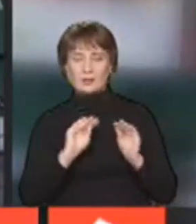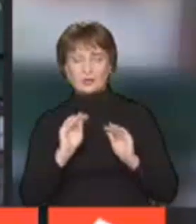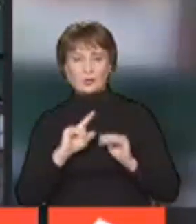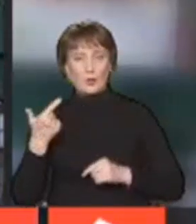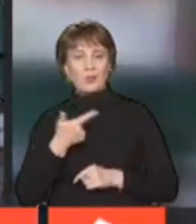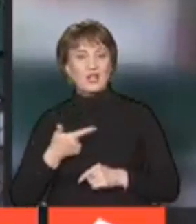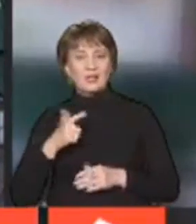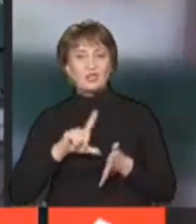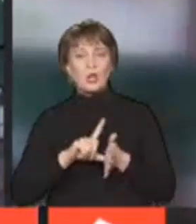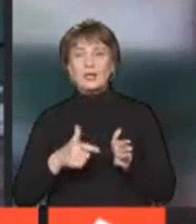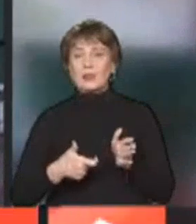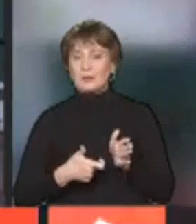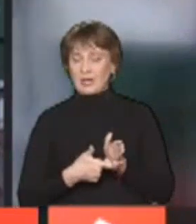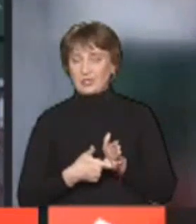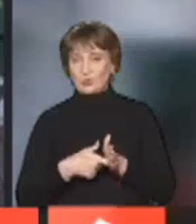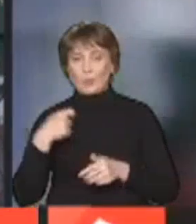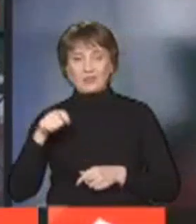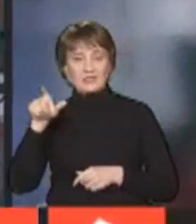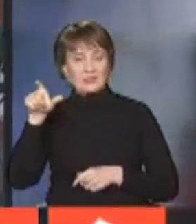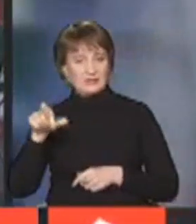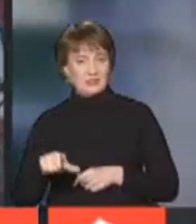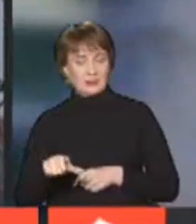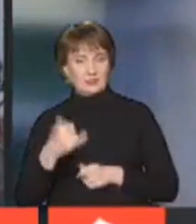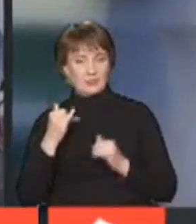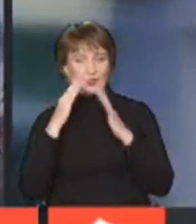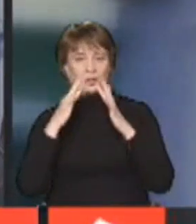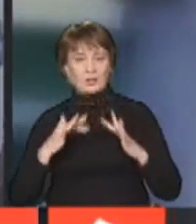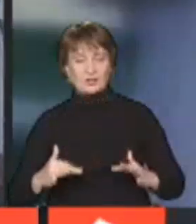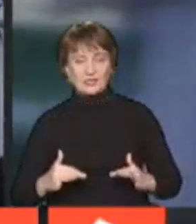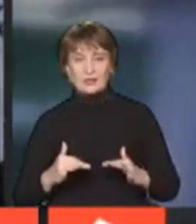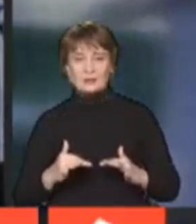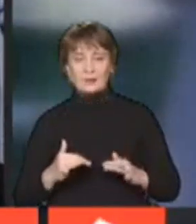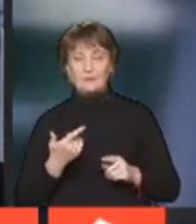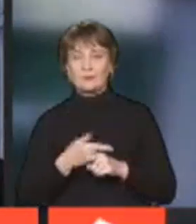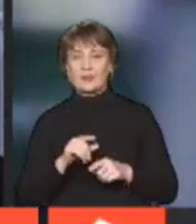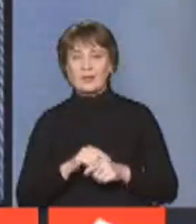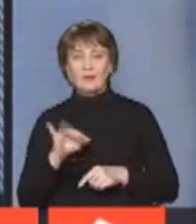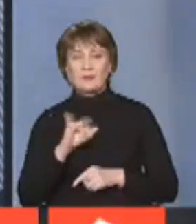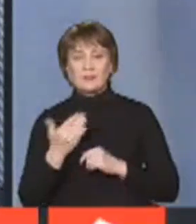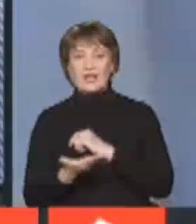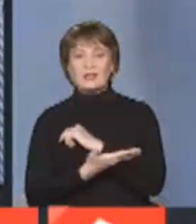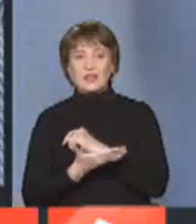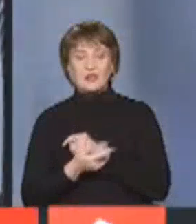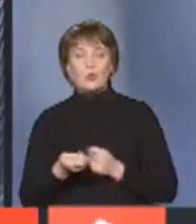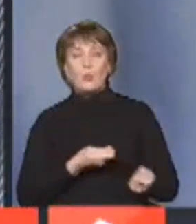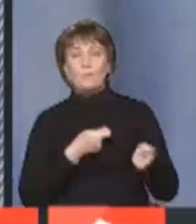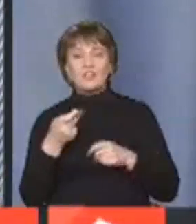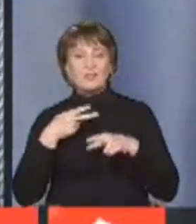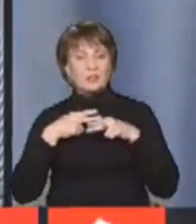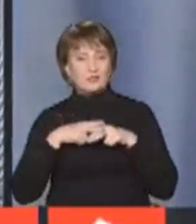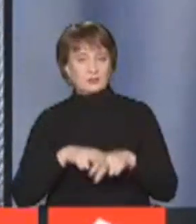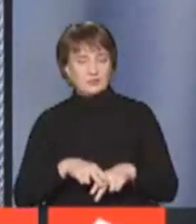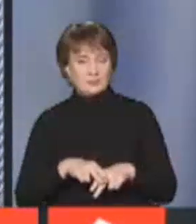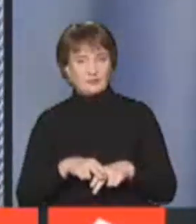кімнату резиденції президента. Цього року різдвяна ялина – це ялиця Фразера. Дерево прибуло у столицю зі штату